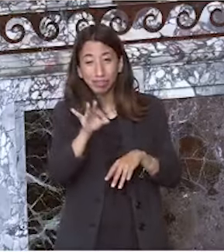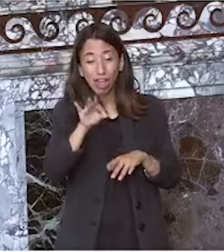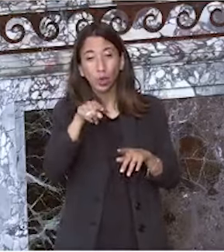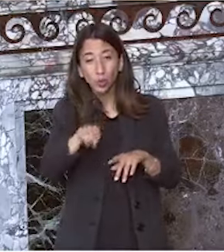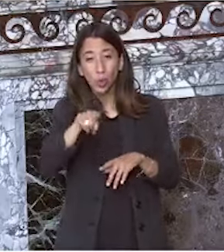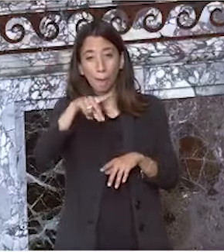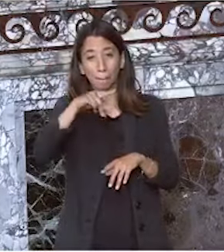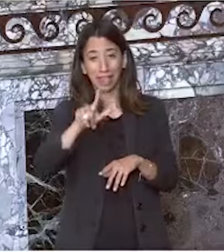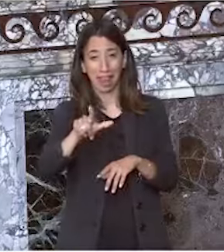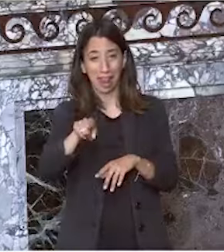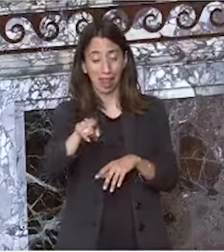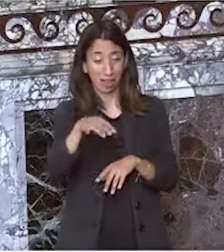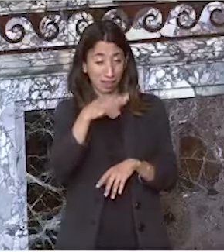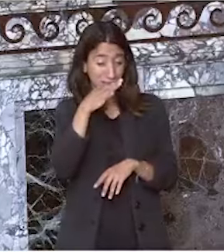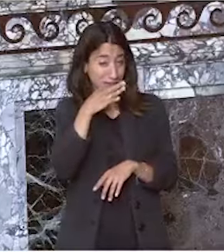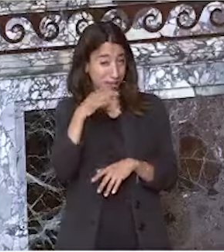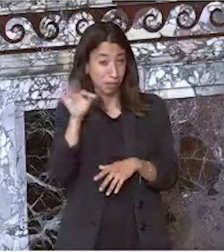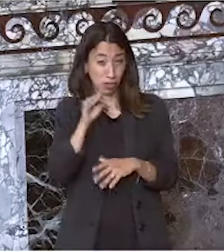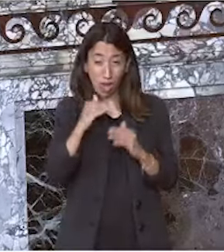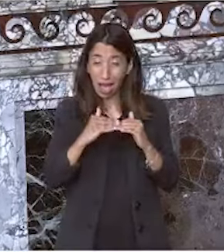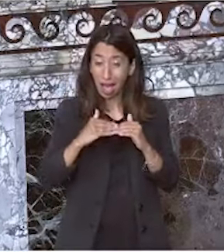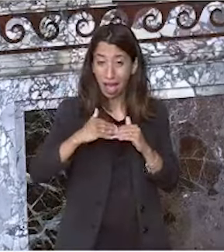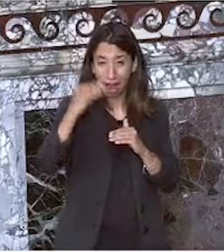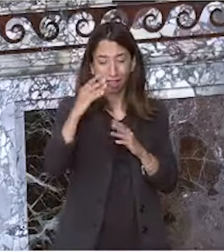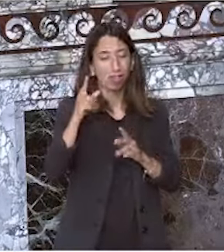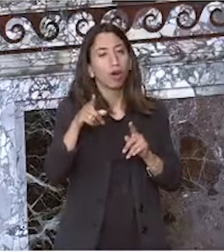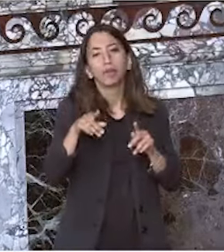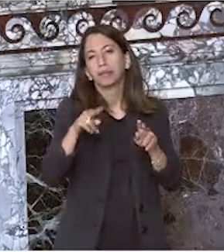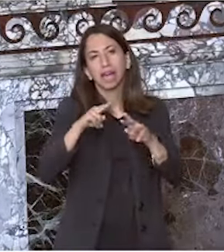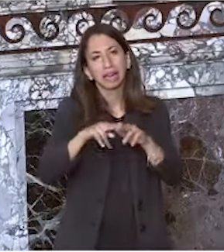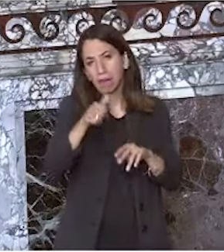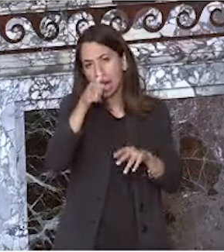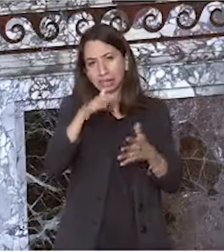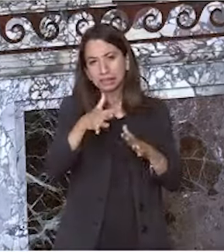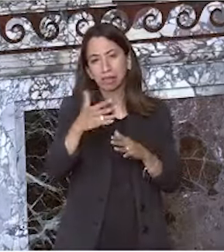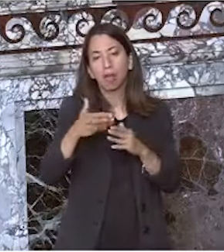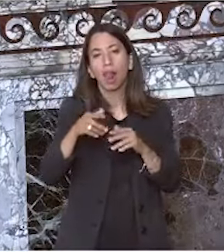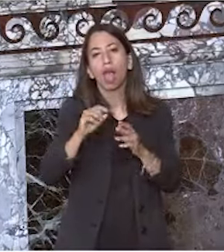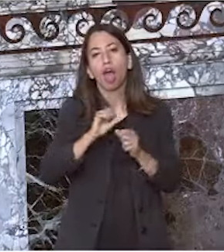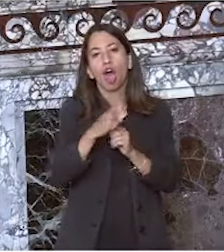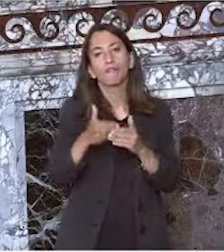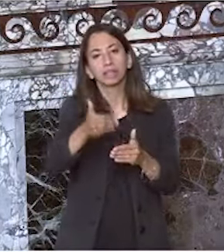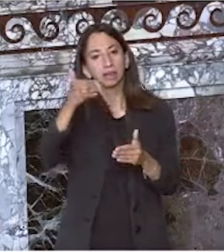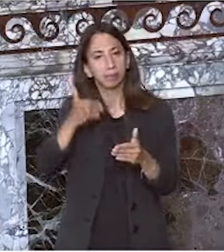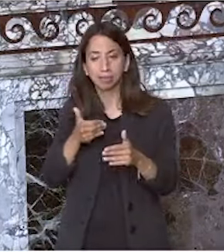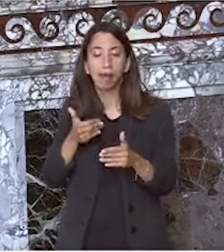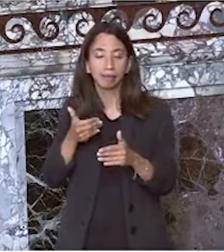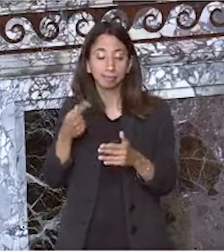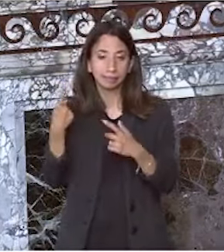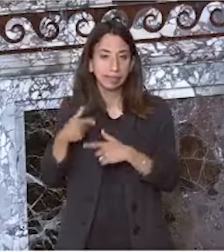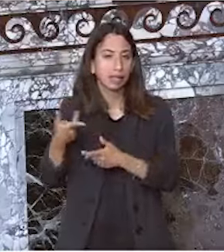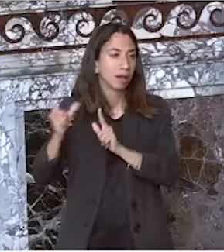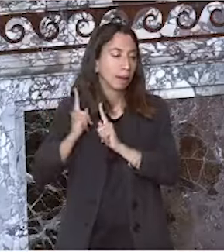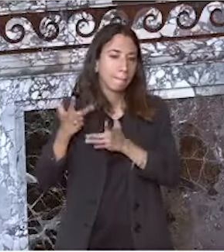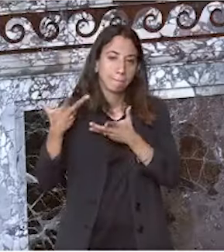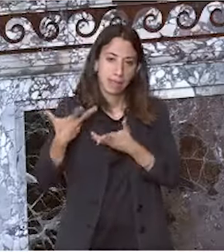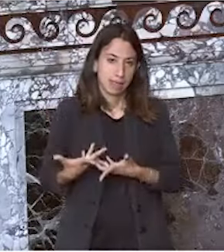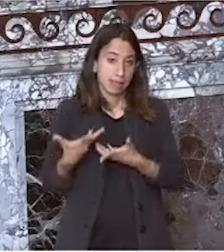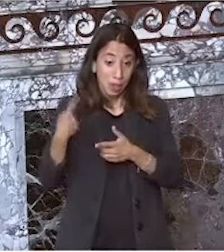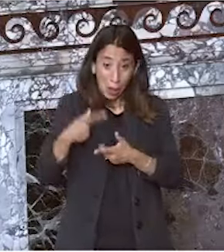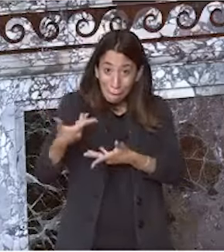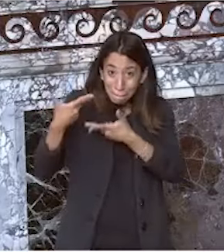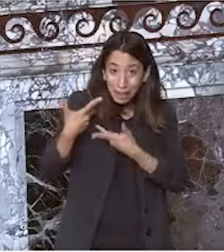PIL, un valore non lontano da quello pre-pandemico ma superiore al resto dell'Eurozona. Una tale zavorra ci costringe ogni